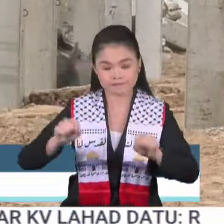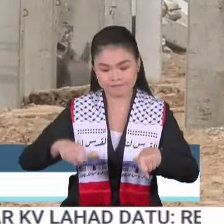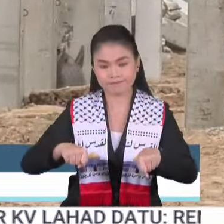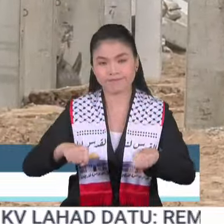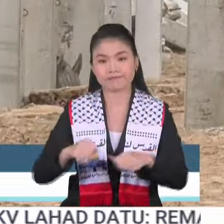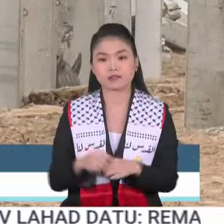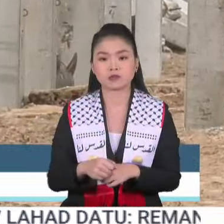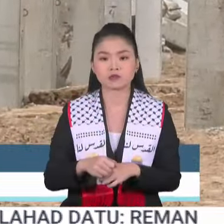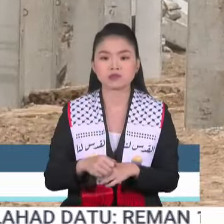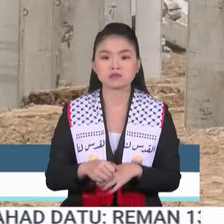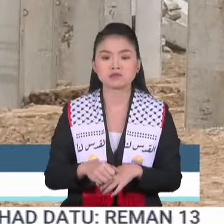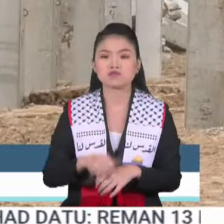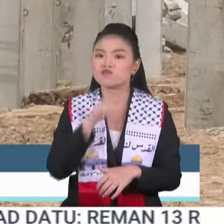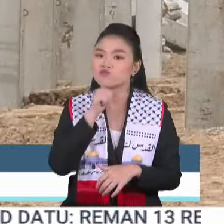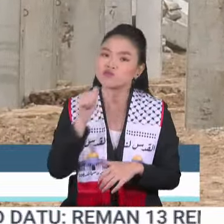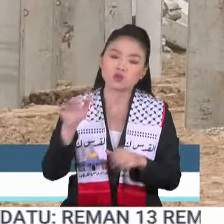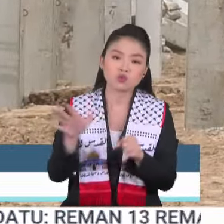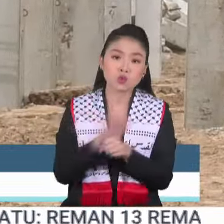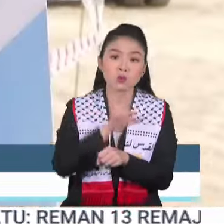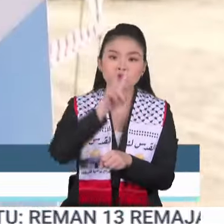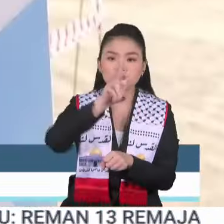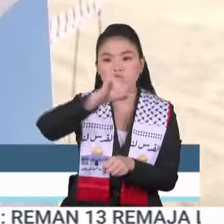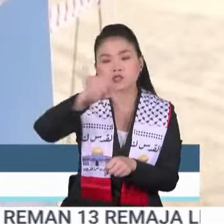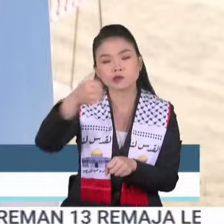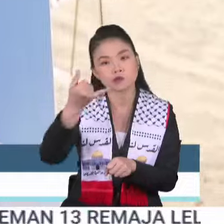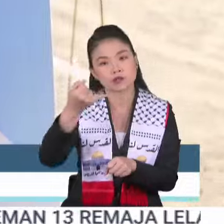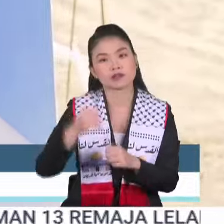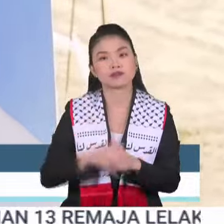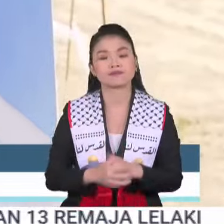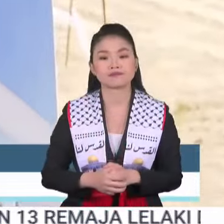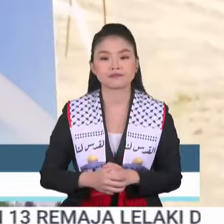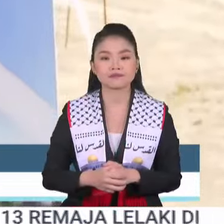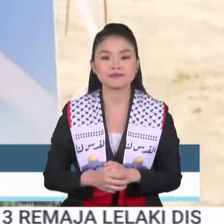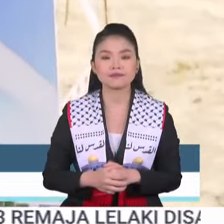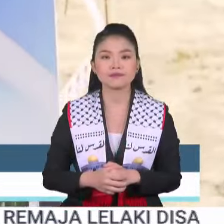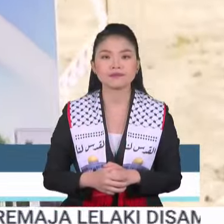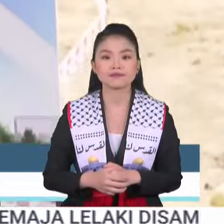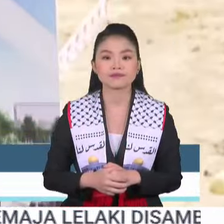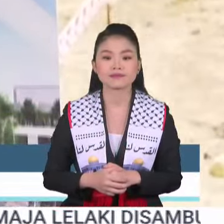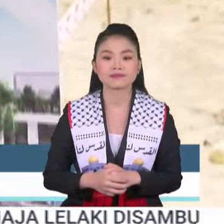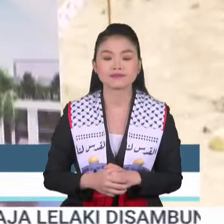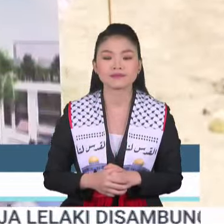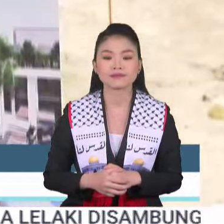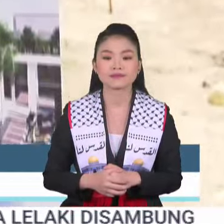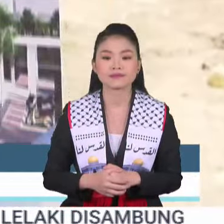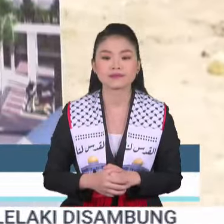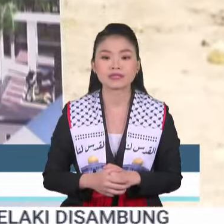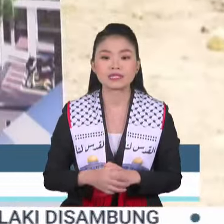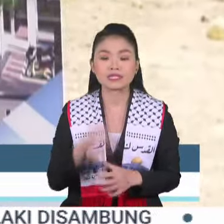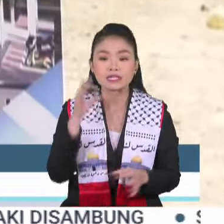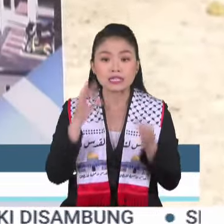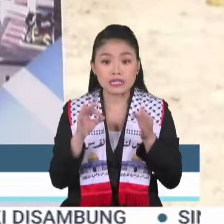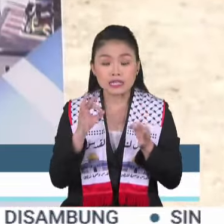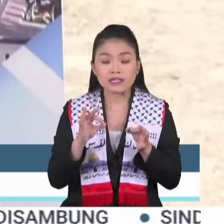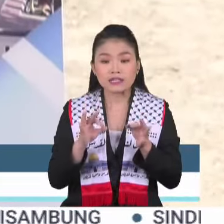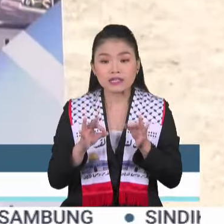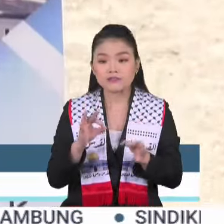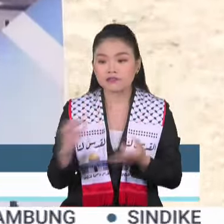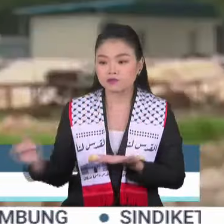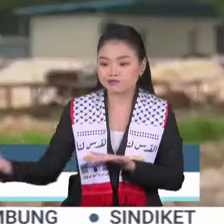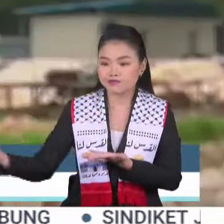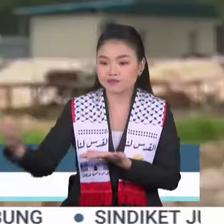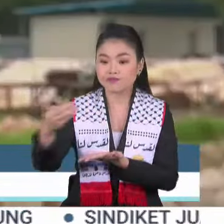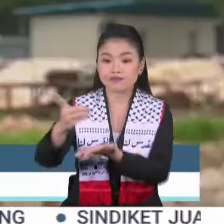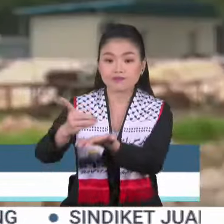dalam 7.2 juta lagi. Kalau kita dapat maknanya melaksanakan kutipan wakaf orang